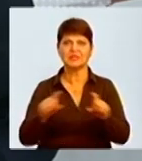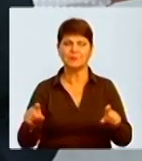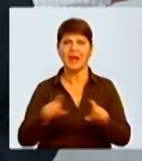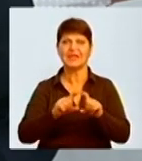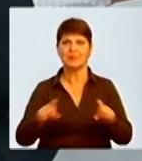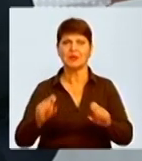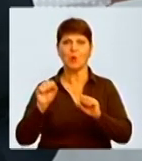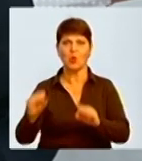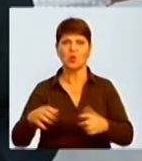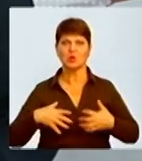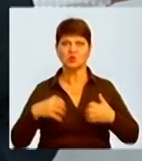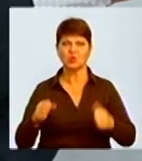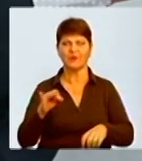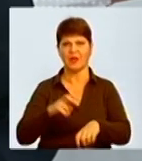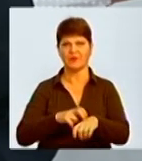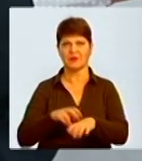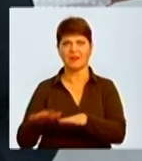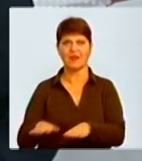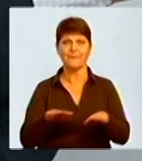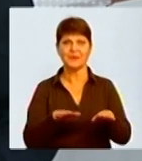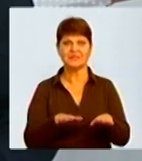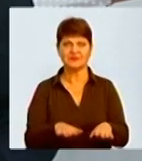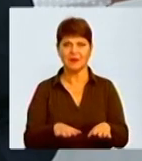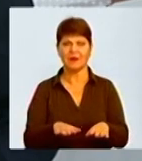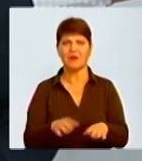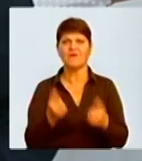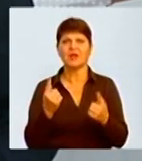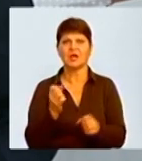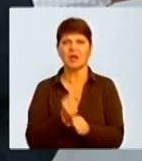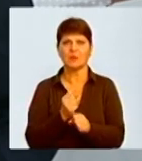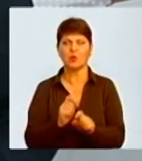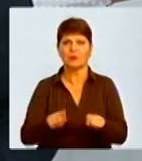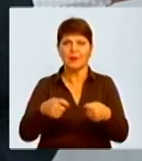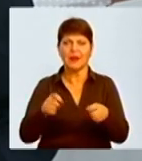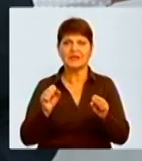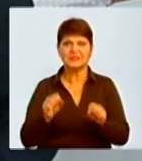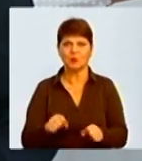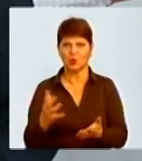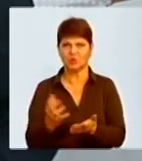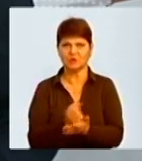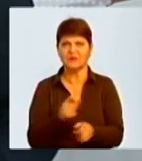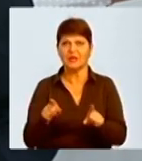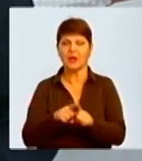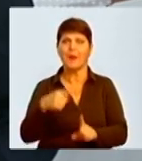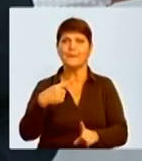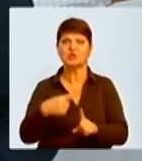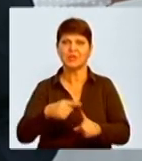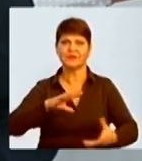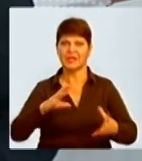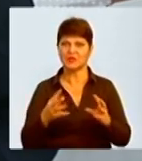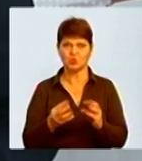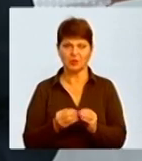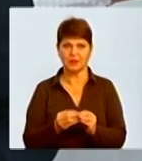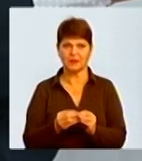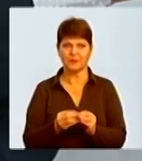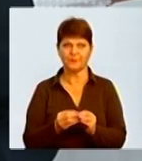здоров'я і лікарів на місцях в районах. Велика робота, яка дала змогу нам досягти таких позитивних результатів. Пане Олексію,